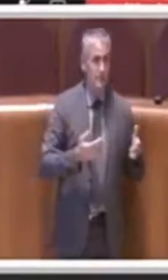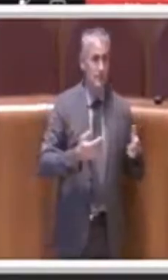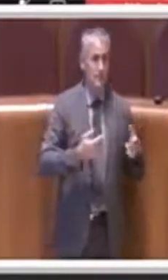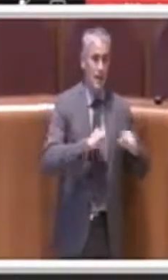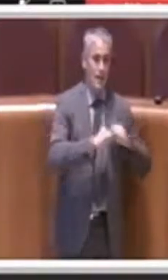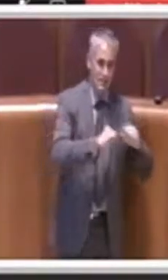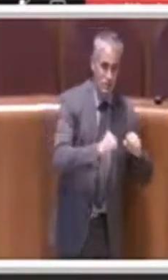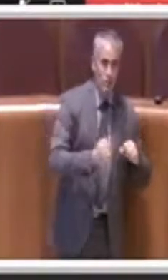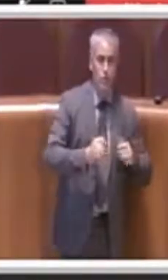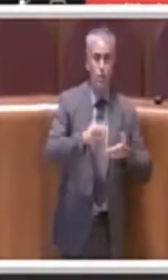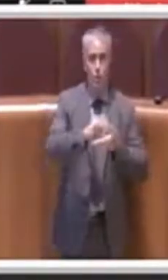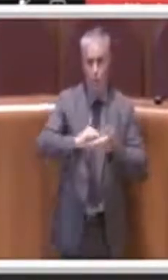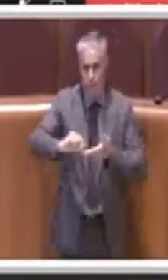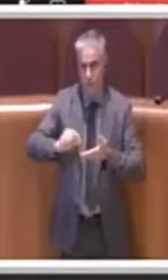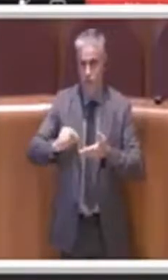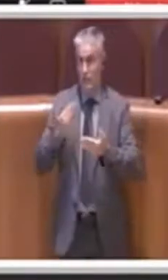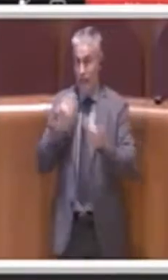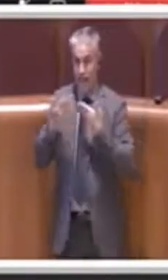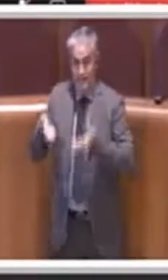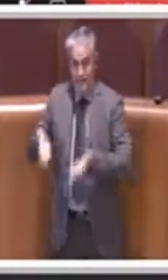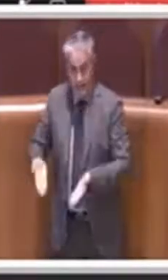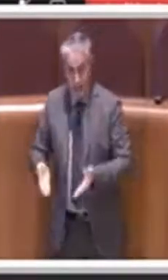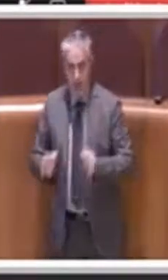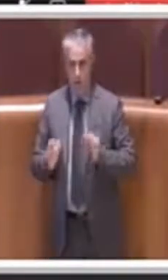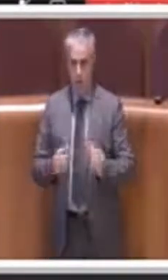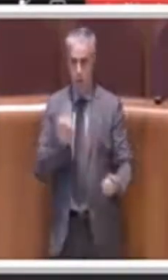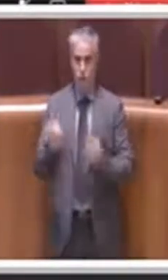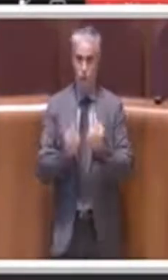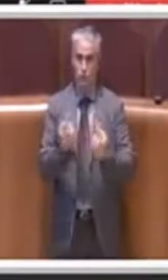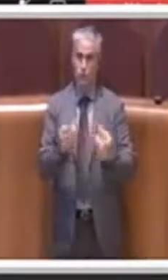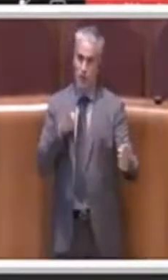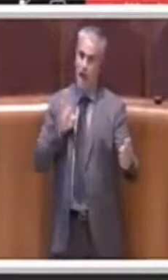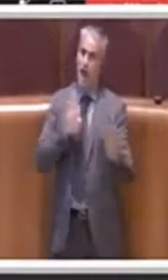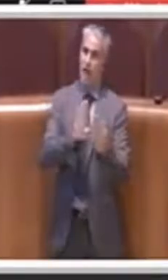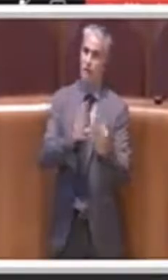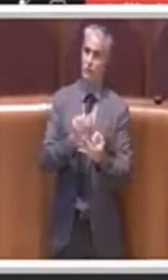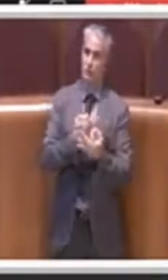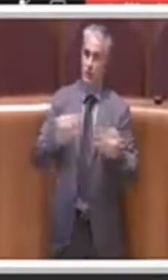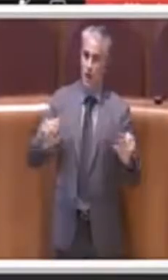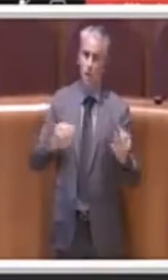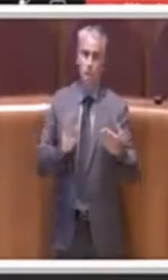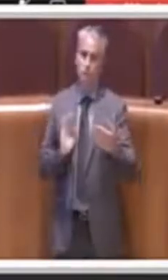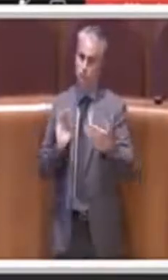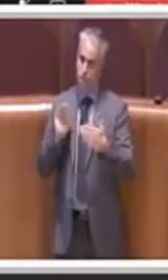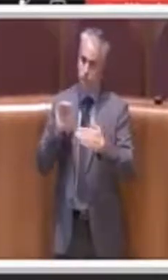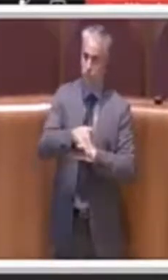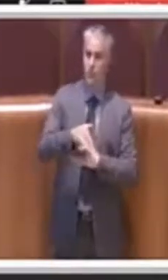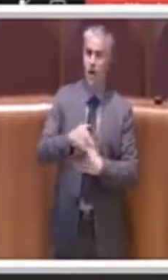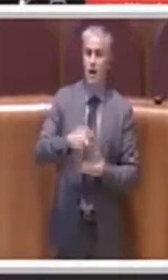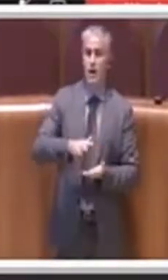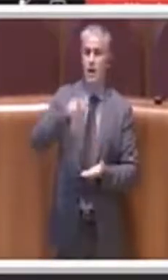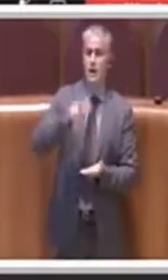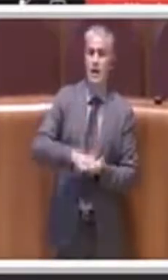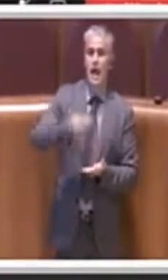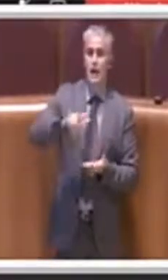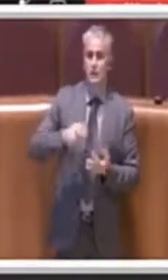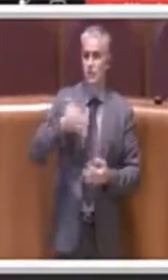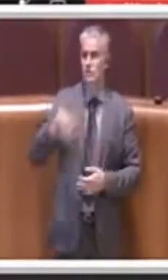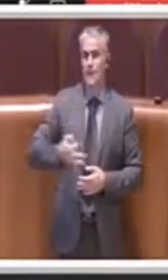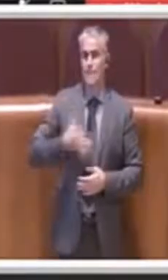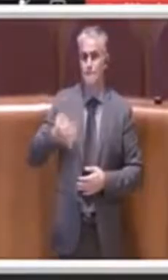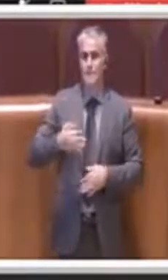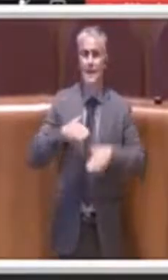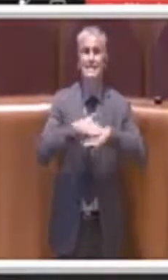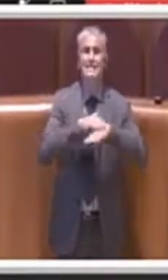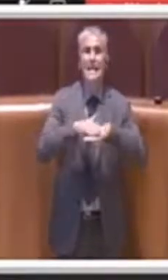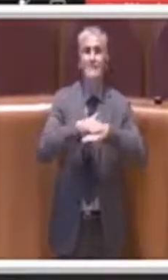anche questa assemblea per aver affrontato questo tipo di situazione e quindi riuscire a garantire comunque quelli che sono oggi i